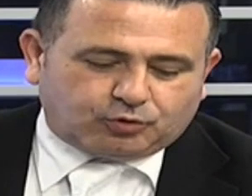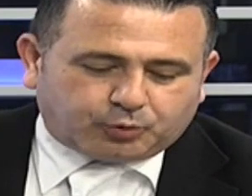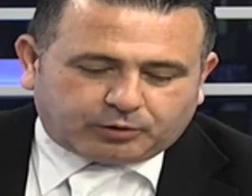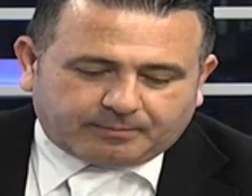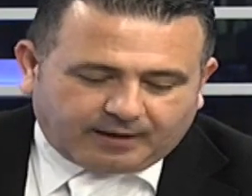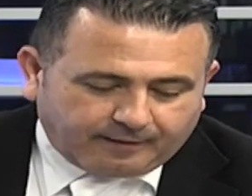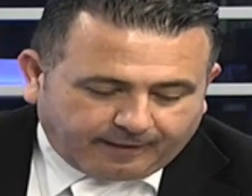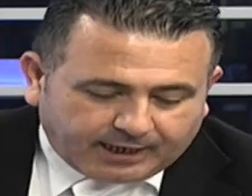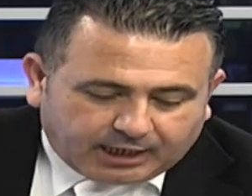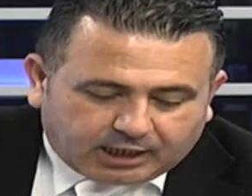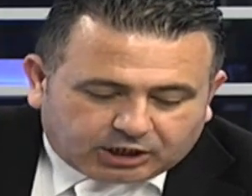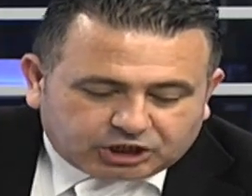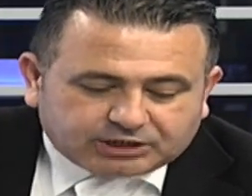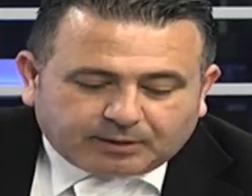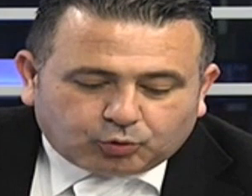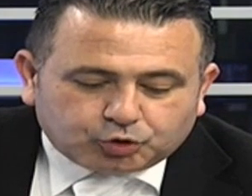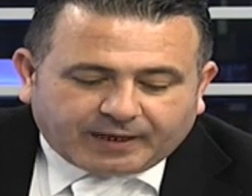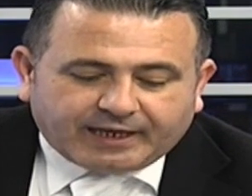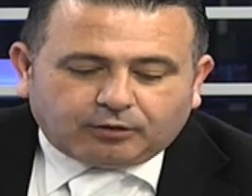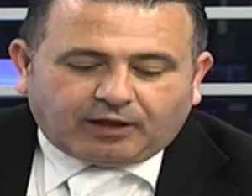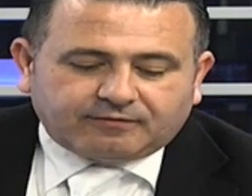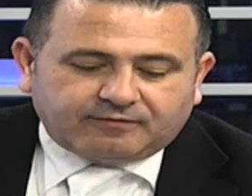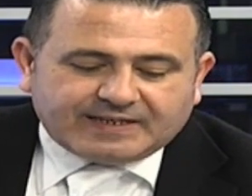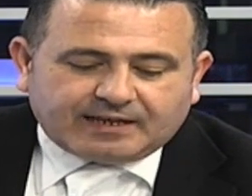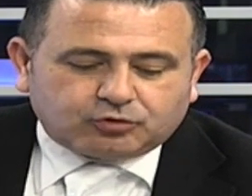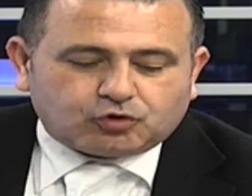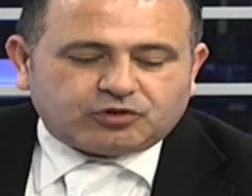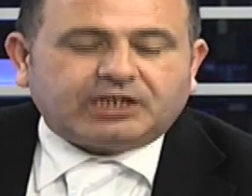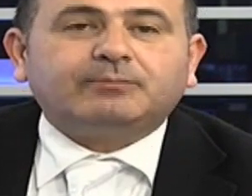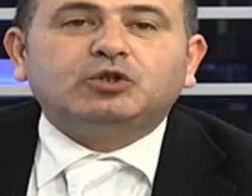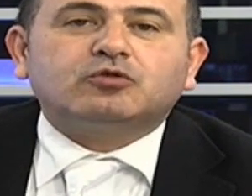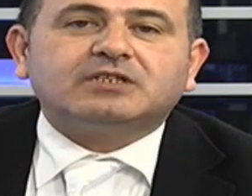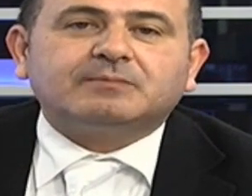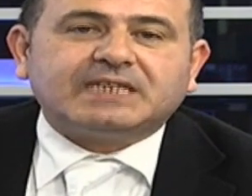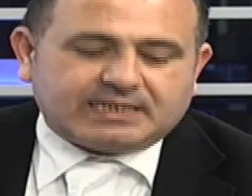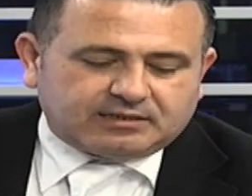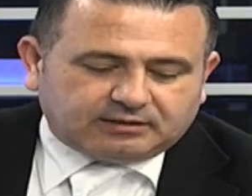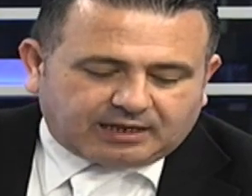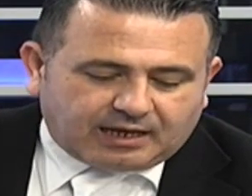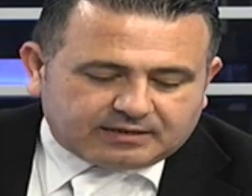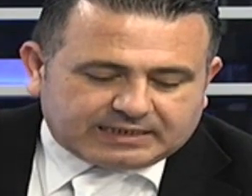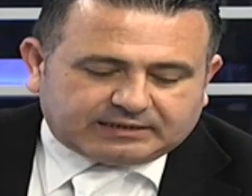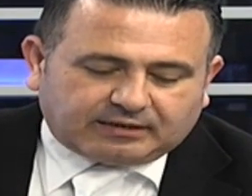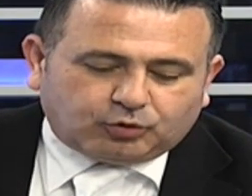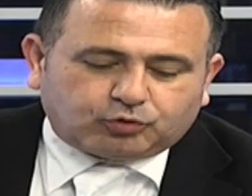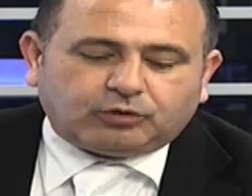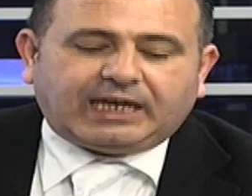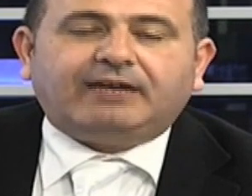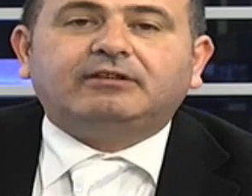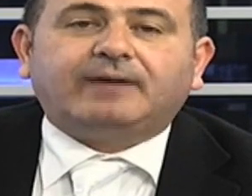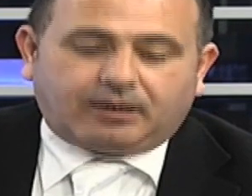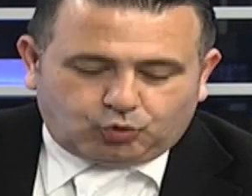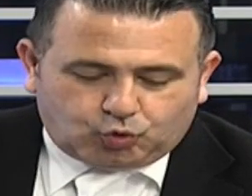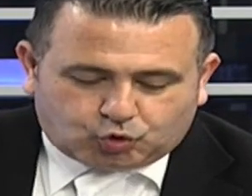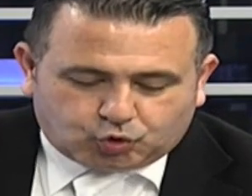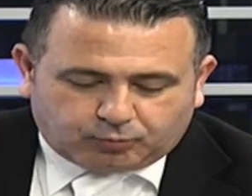istiyorum programıma. İşitme konuşma engelli olan Veysel Gürsoy Çelik 1978 yılında Siirt'te doğdu. Evli